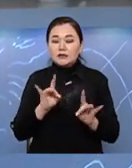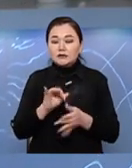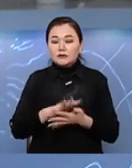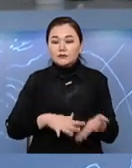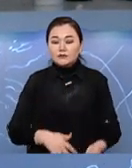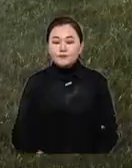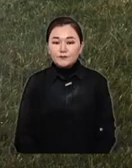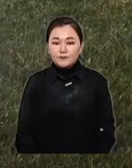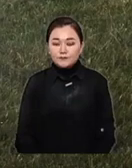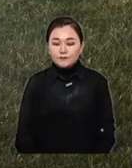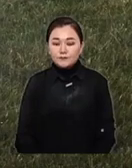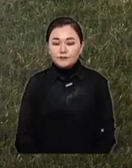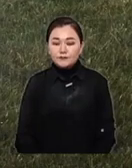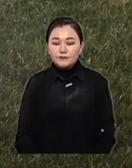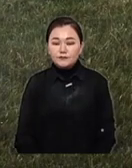тему.